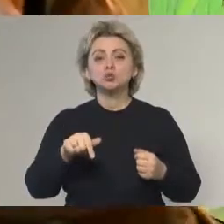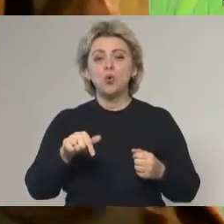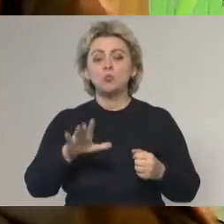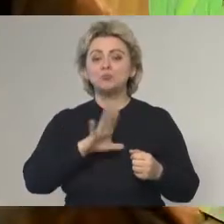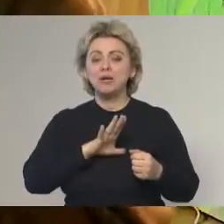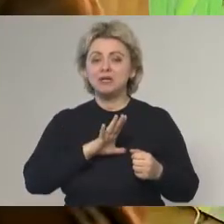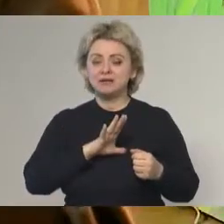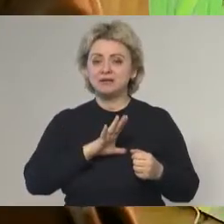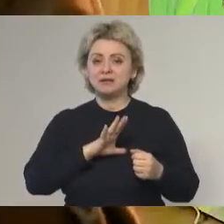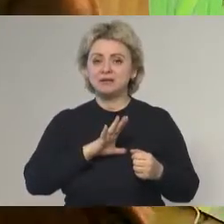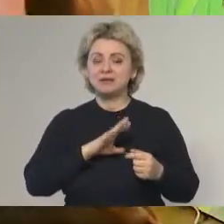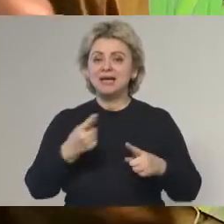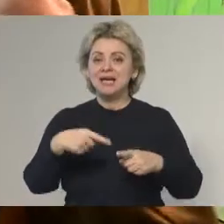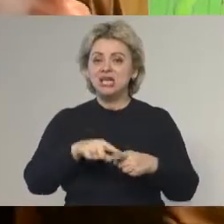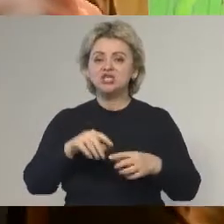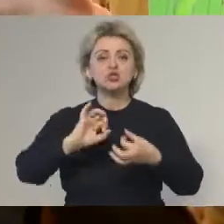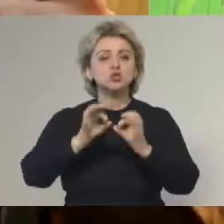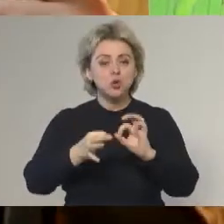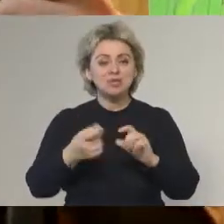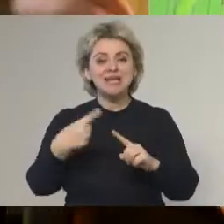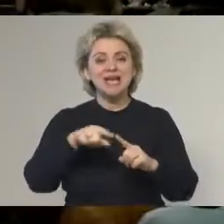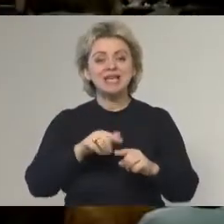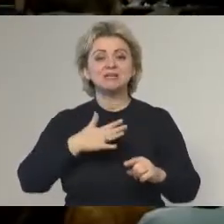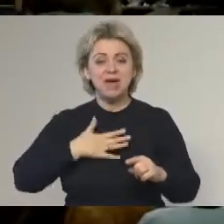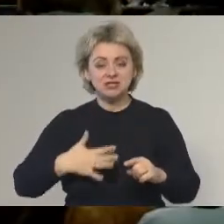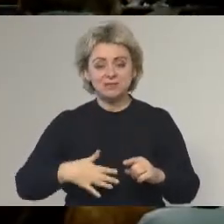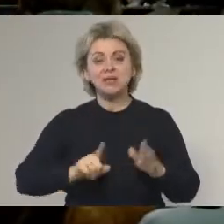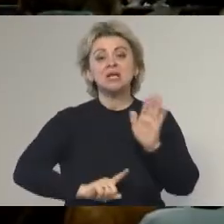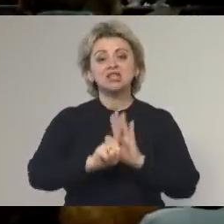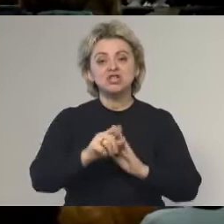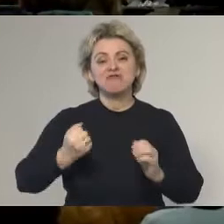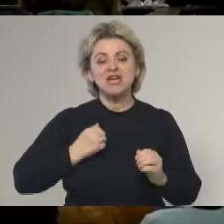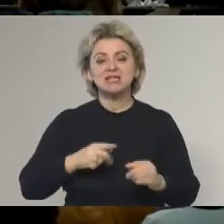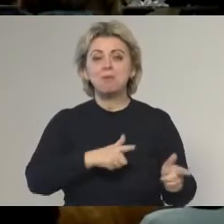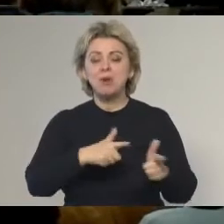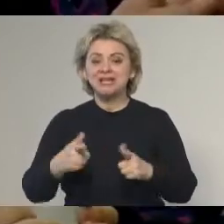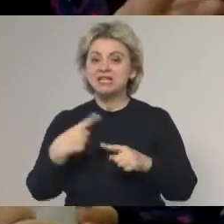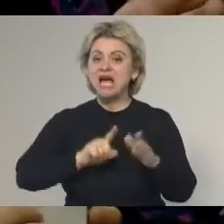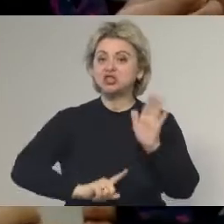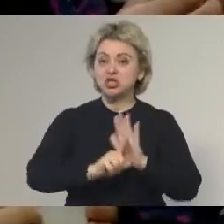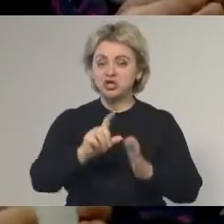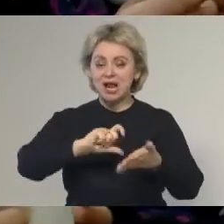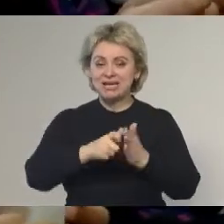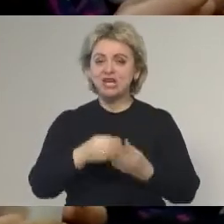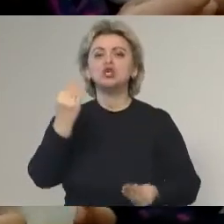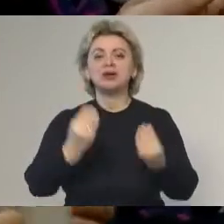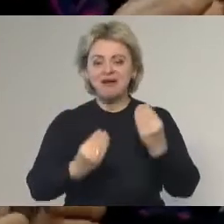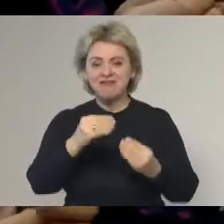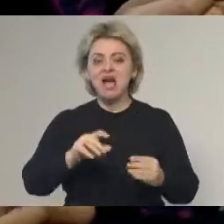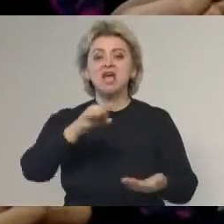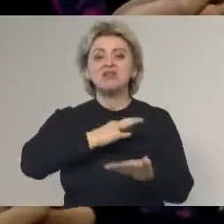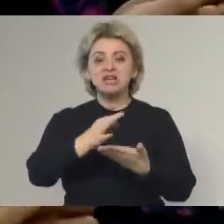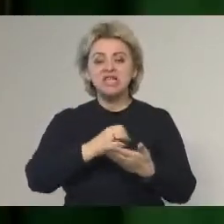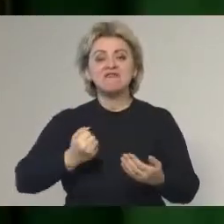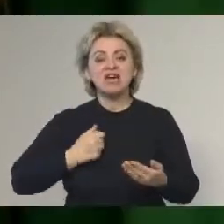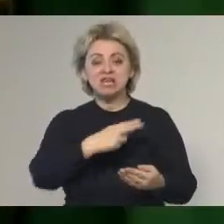были эти сложности этим и этим. Начальная военная подготовка для начальных классов игровая. Викторина на